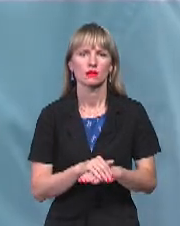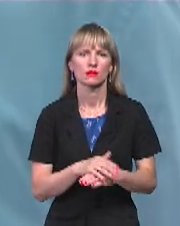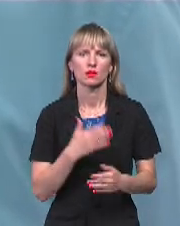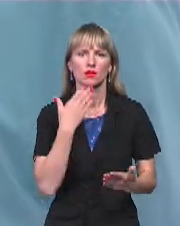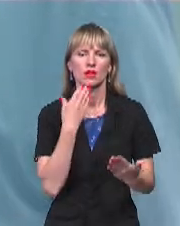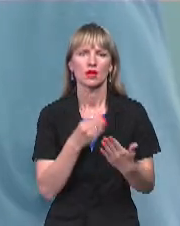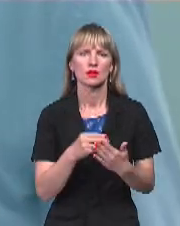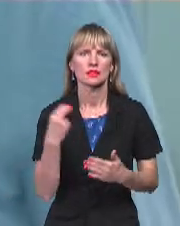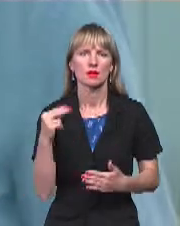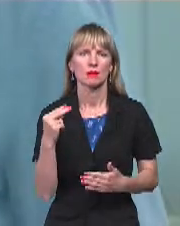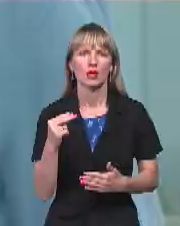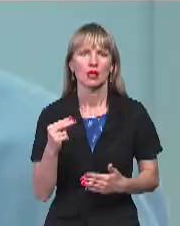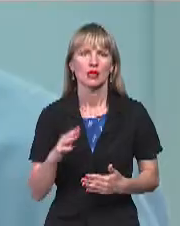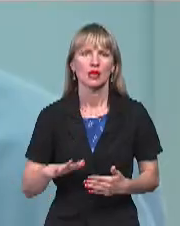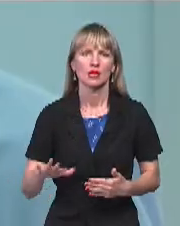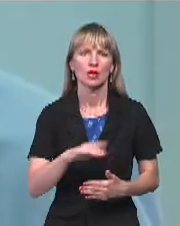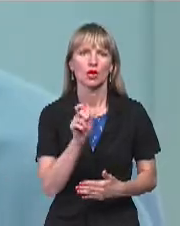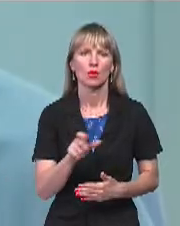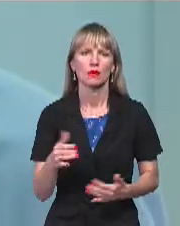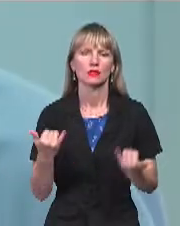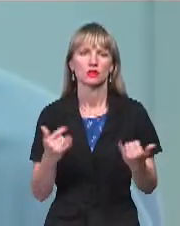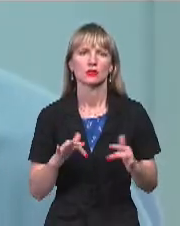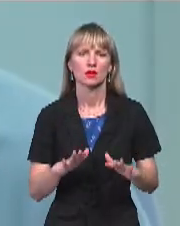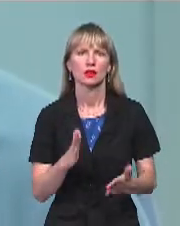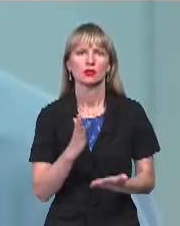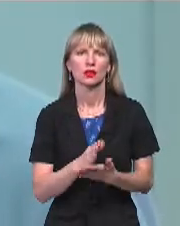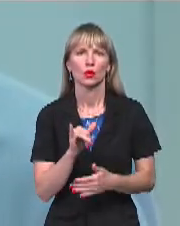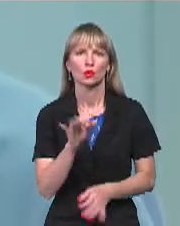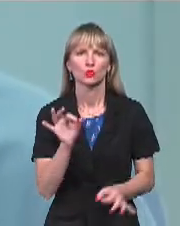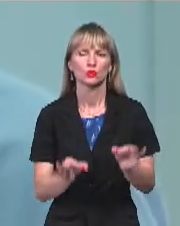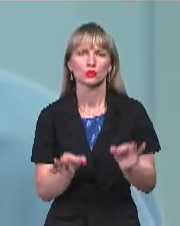належали Запорізькій територіальній громаді. Наразі справа перебуває у суді.